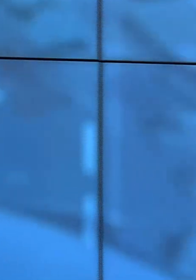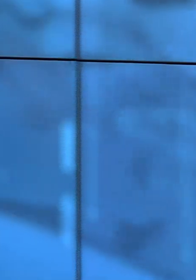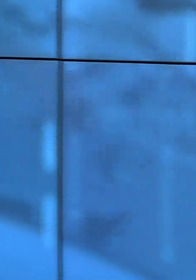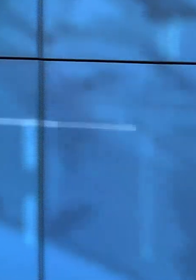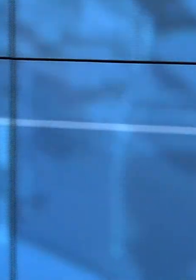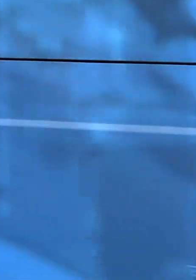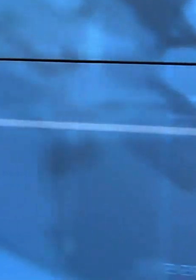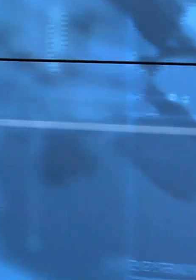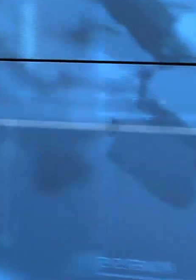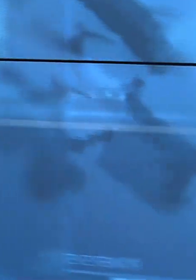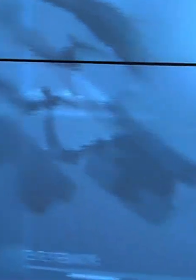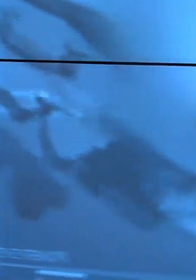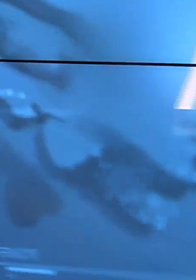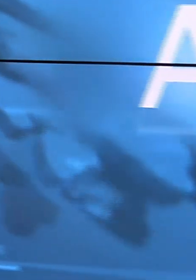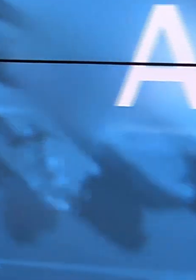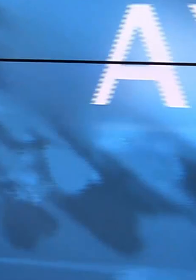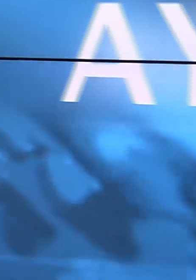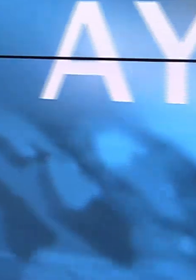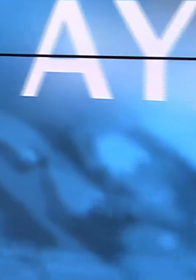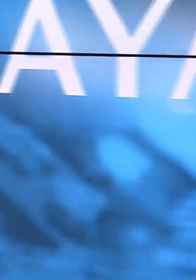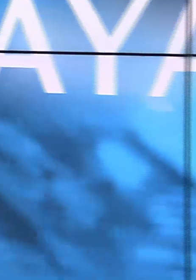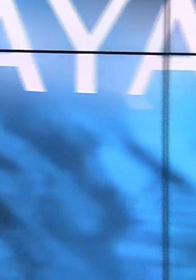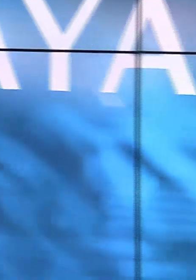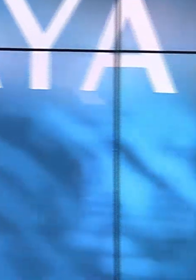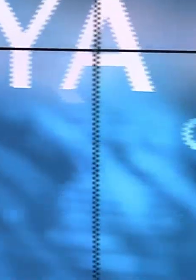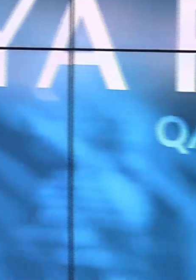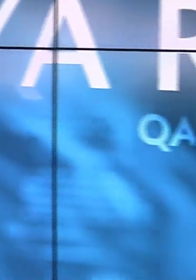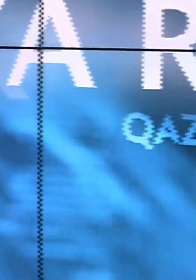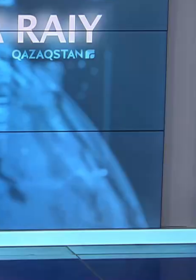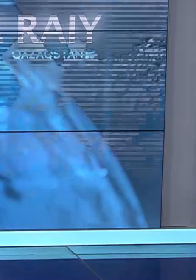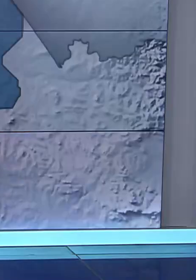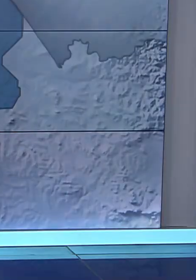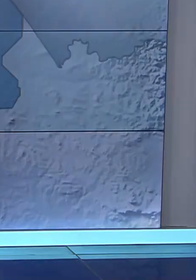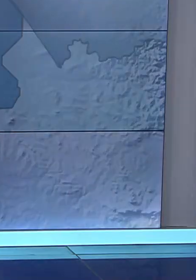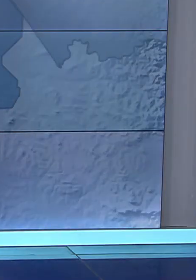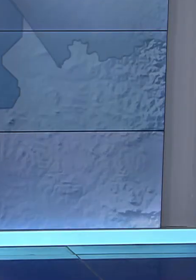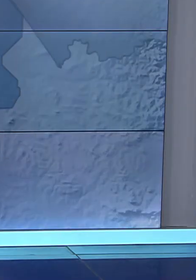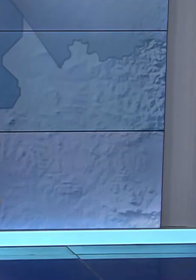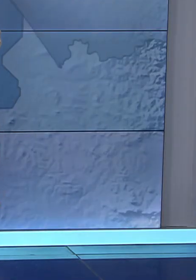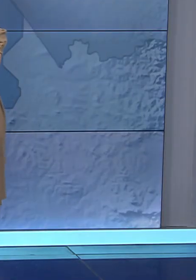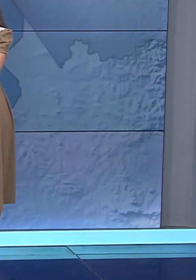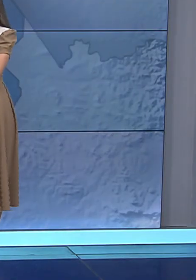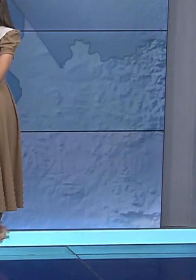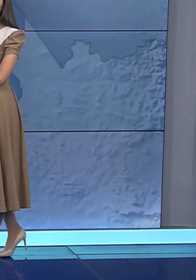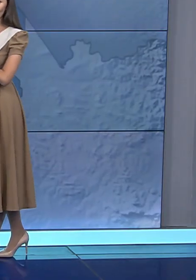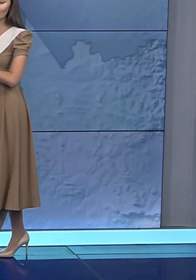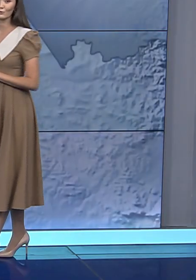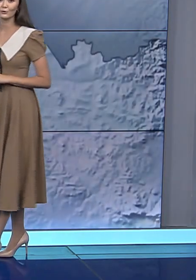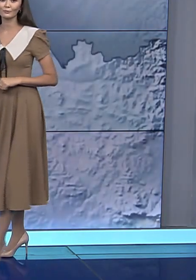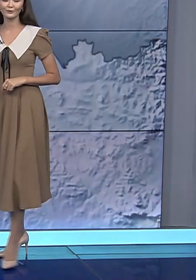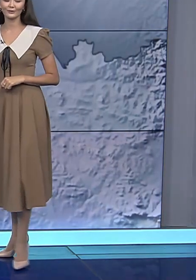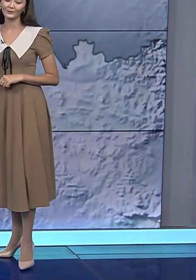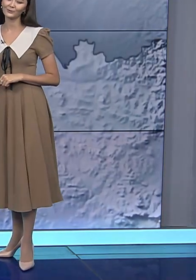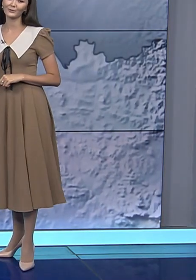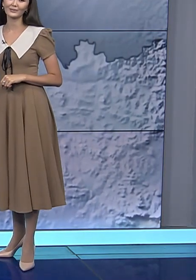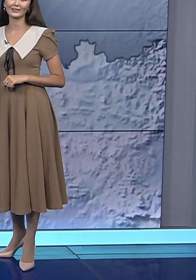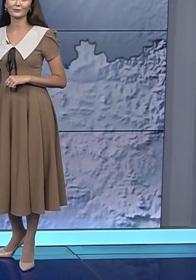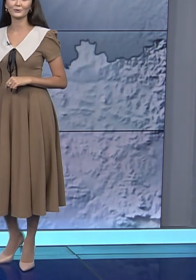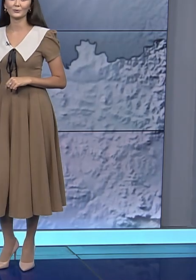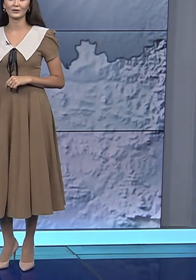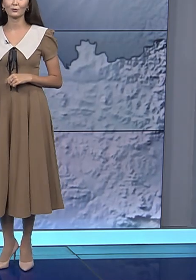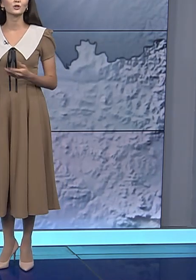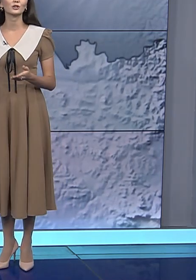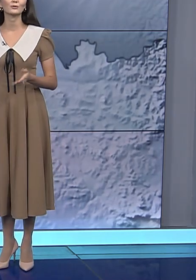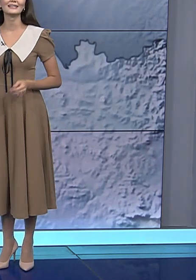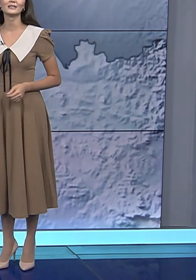Армысыздар, 29-шы қаңтар сенбіге арналған ауа райы болжаумен таныс болыңыздар. Солтүстікте жауын шашынсыз көшпелі бұлт шығады. Петропавлда күндіз 11, түнде 19